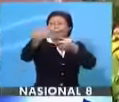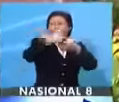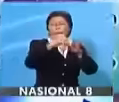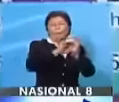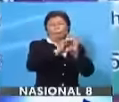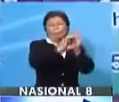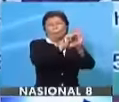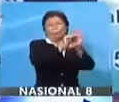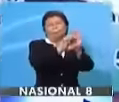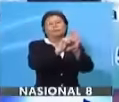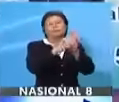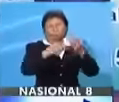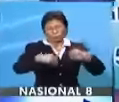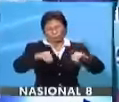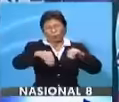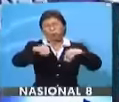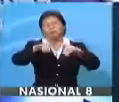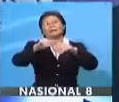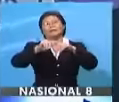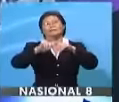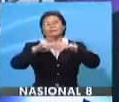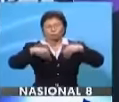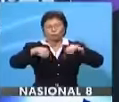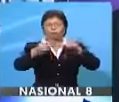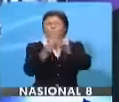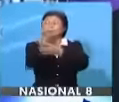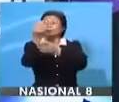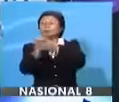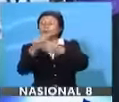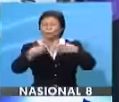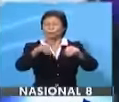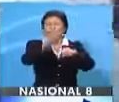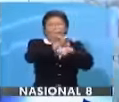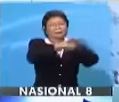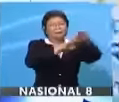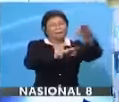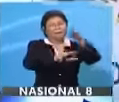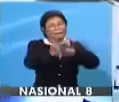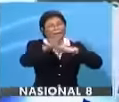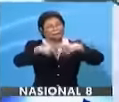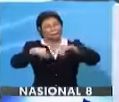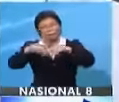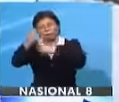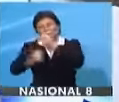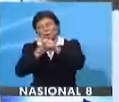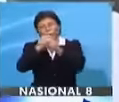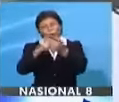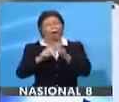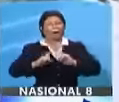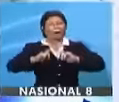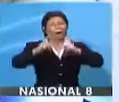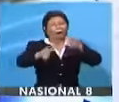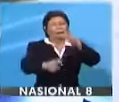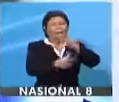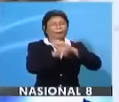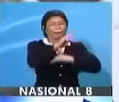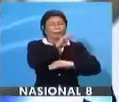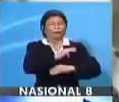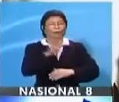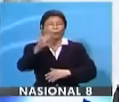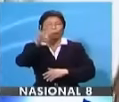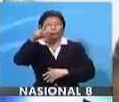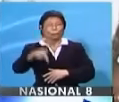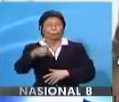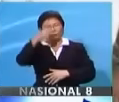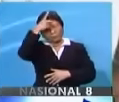dalam pameran jualan tanaman dan hiasan hasil seni dan kraf tangan tahun ini. Hadiah disampaikan Timbalan Menteri Wilayah